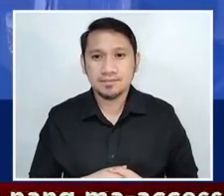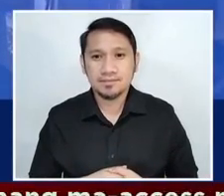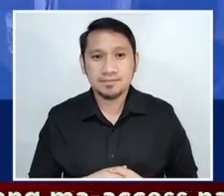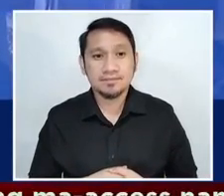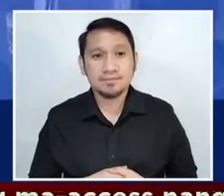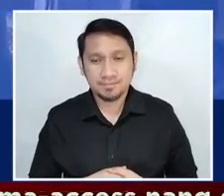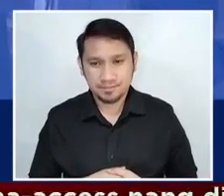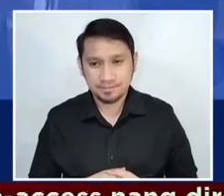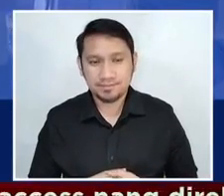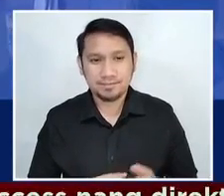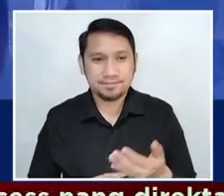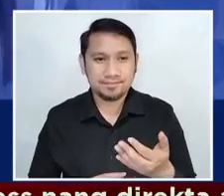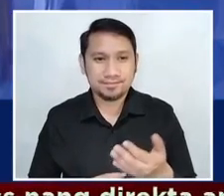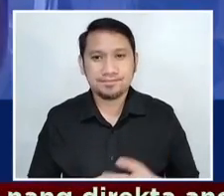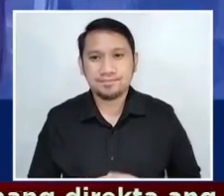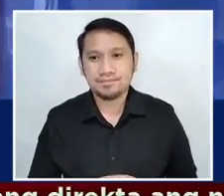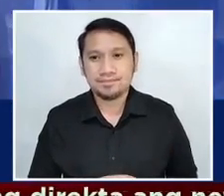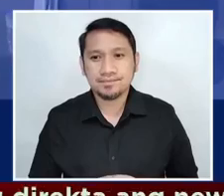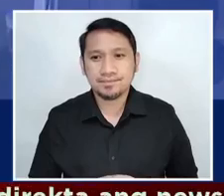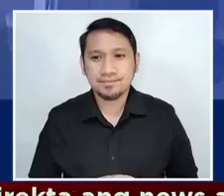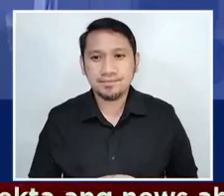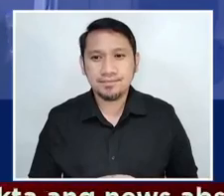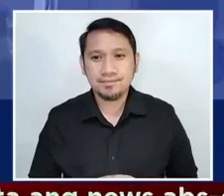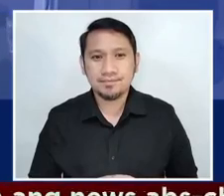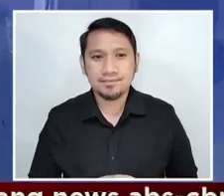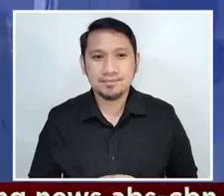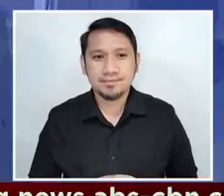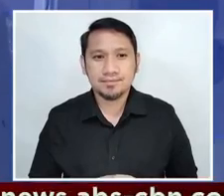MJ Felipe, ABS-CBN News.